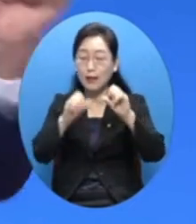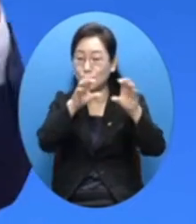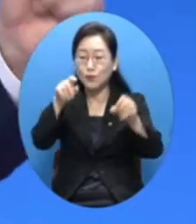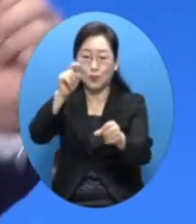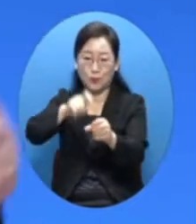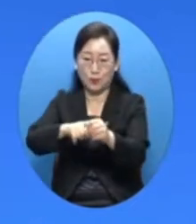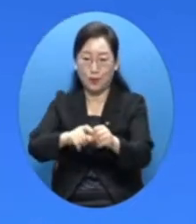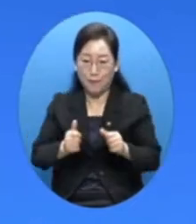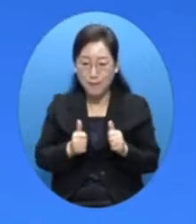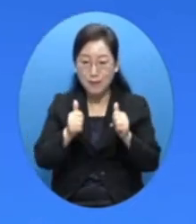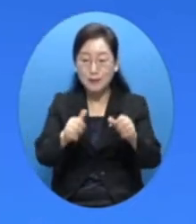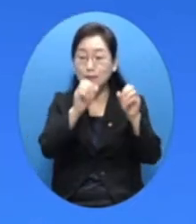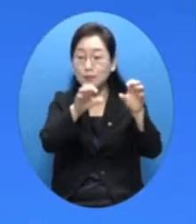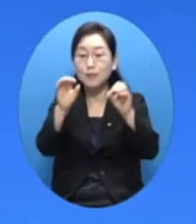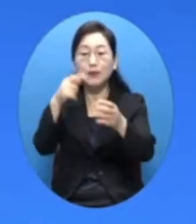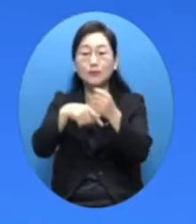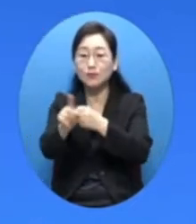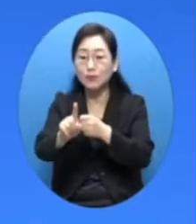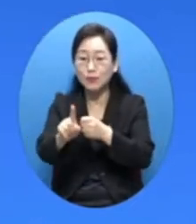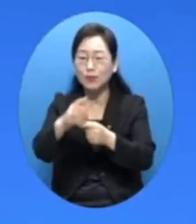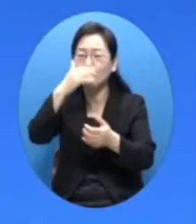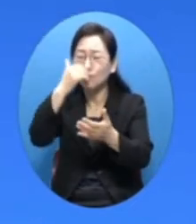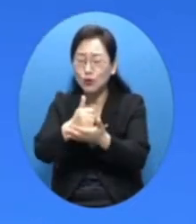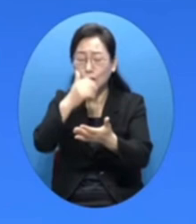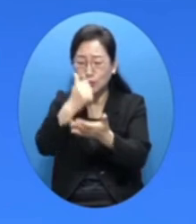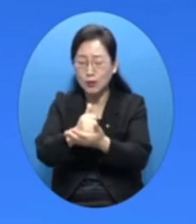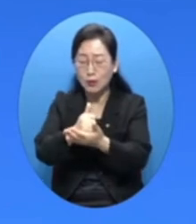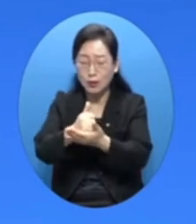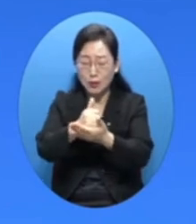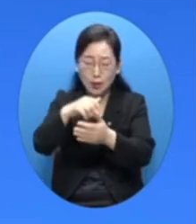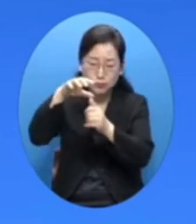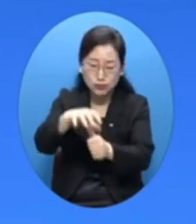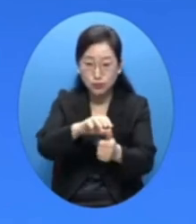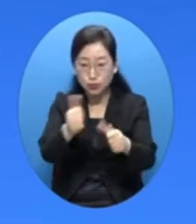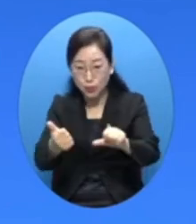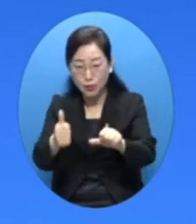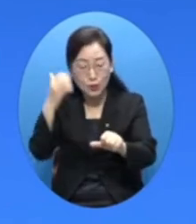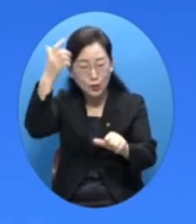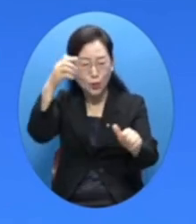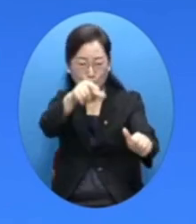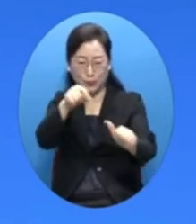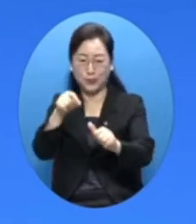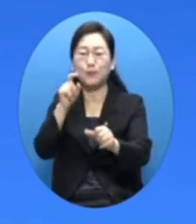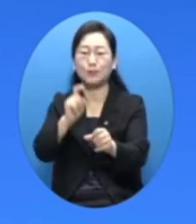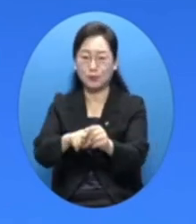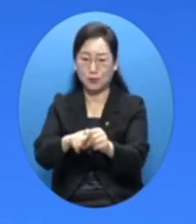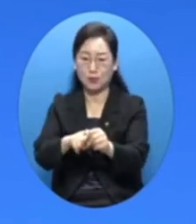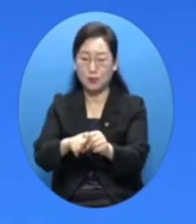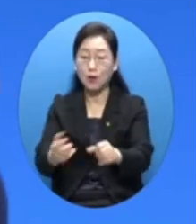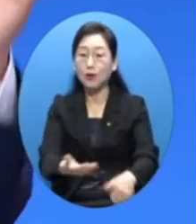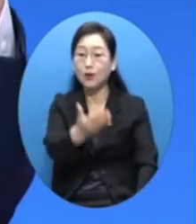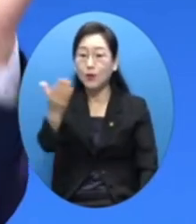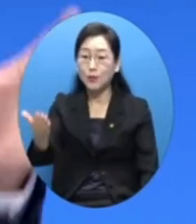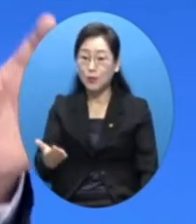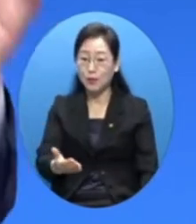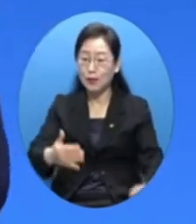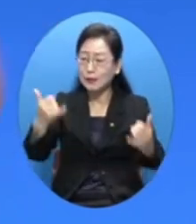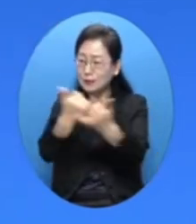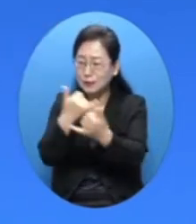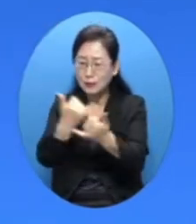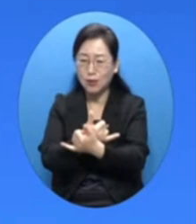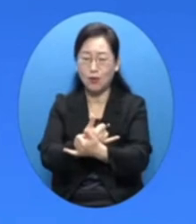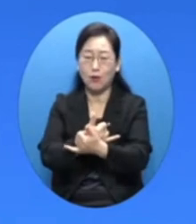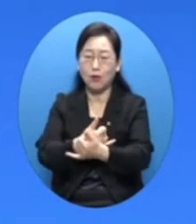열심히 복음을 전하고 있는 것은 죄 가운데 죽어간 영혼을 살려내기 위함인 것입니다. 먼저 여러분의 사도의 팔중까지 여러분 친척